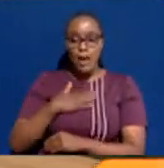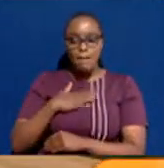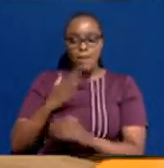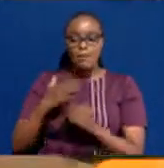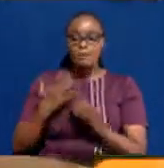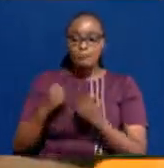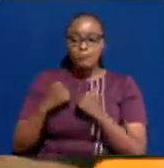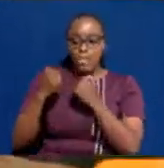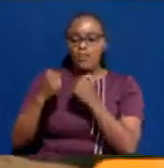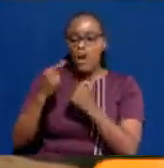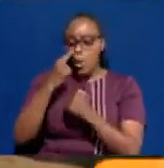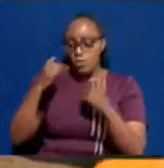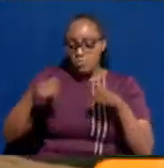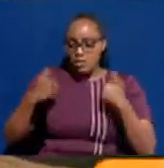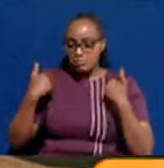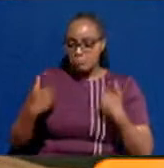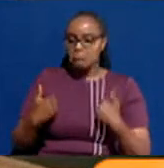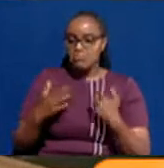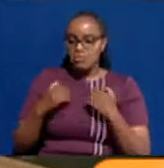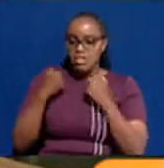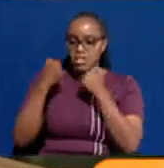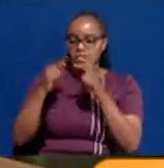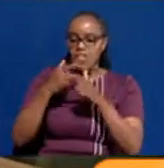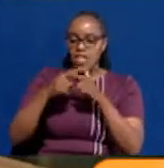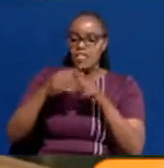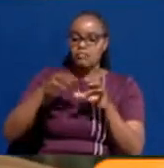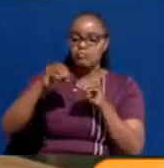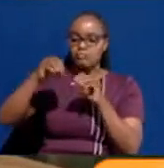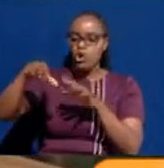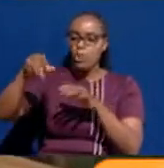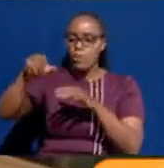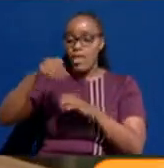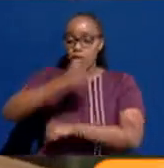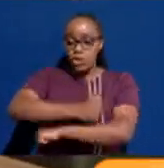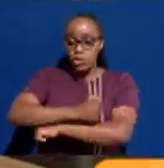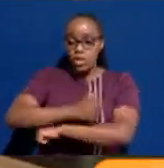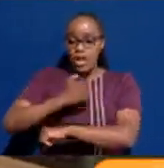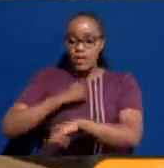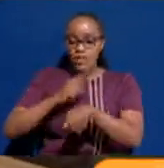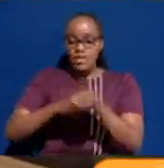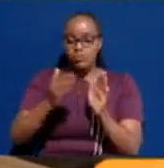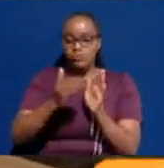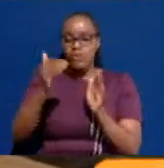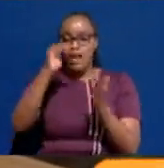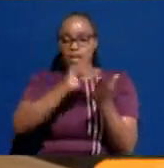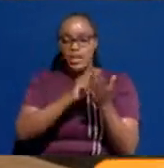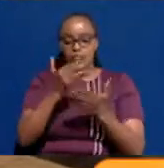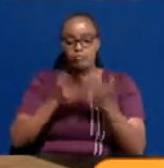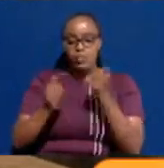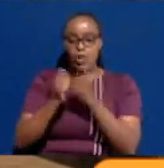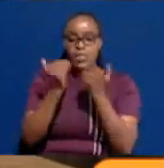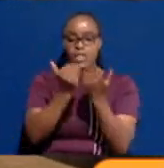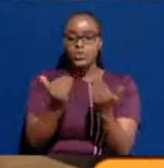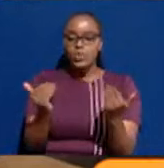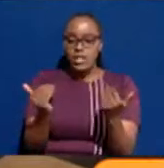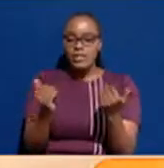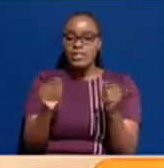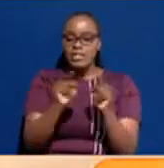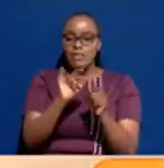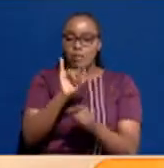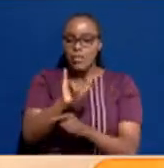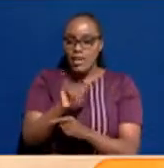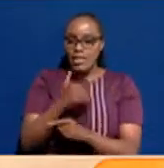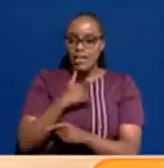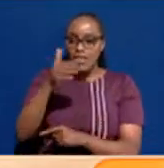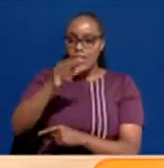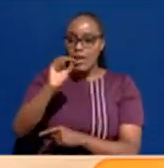huwapeleka shule personally, tunawa drop, so at least there is that time again na wao. So haukui absent.